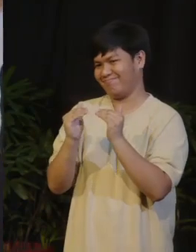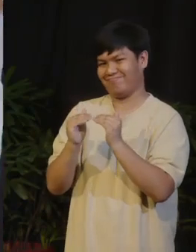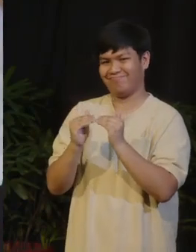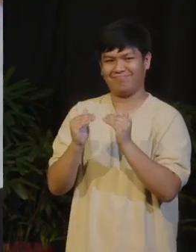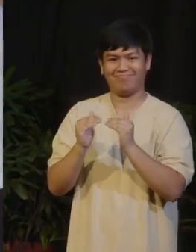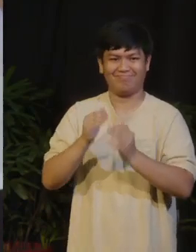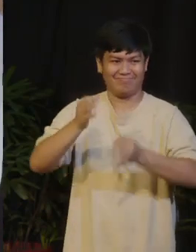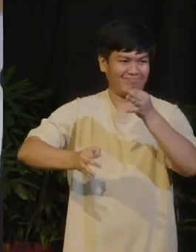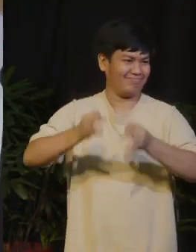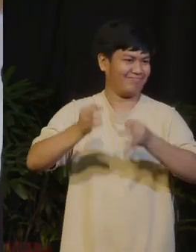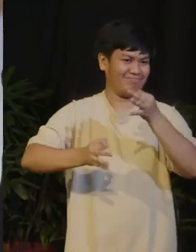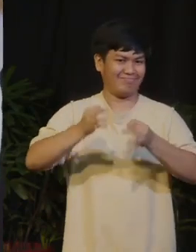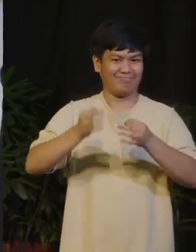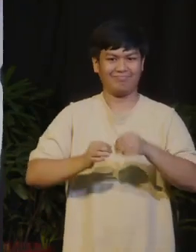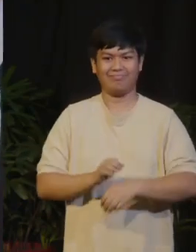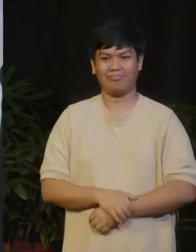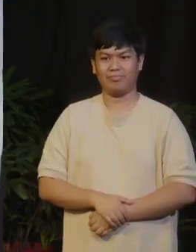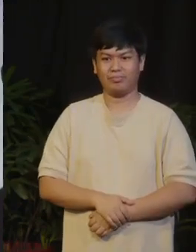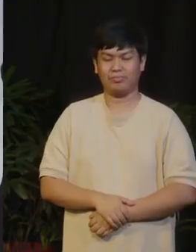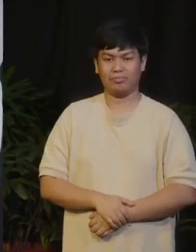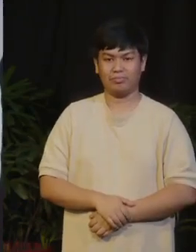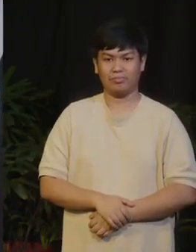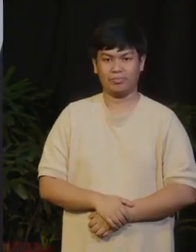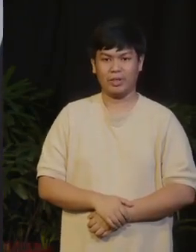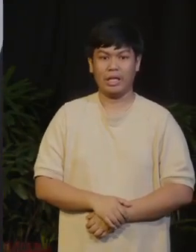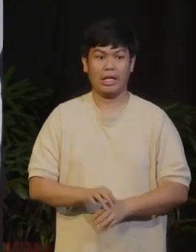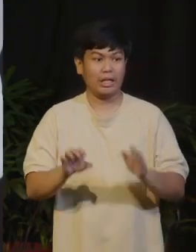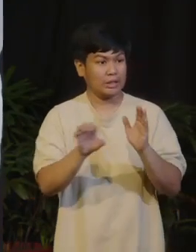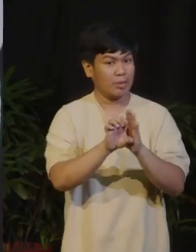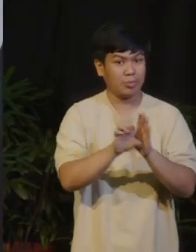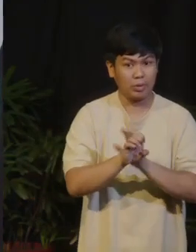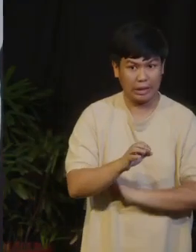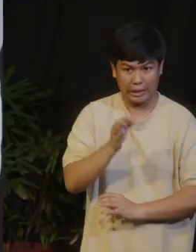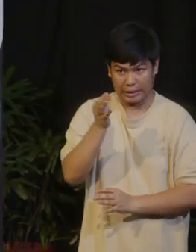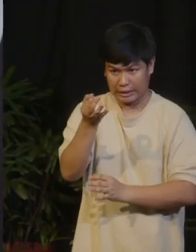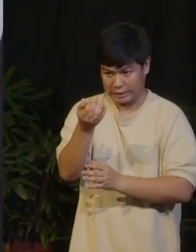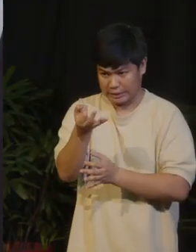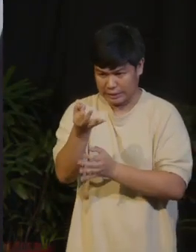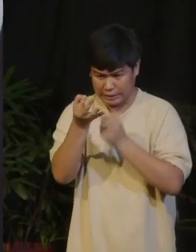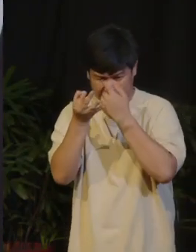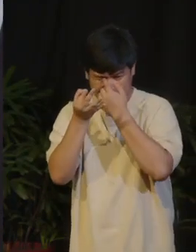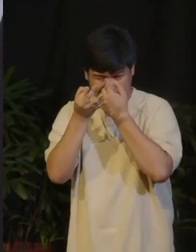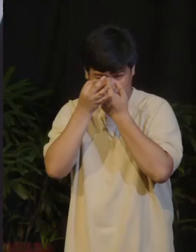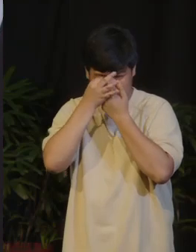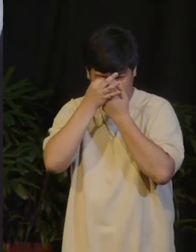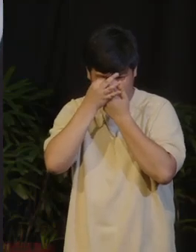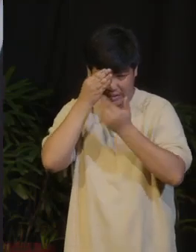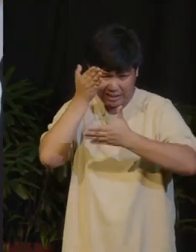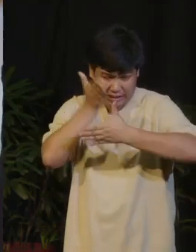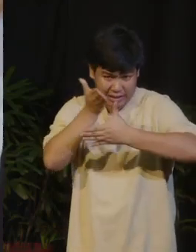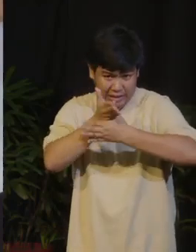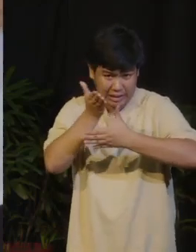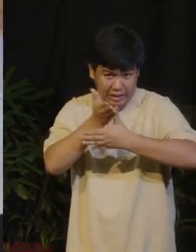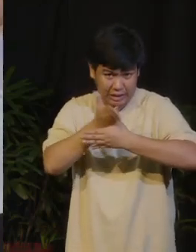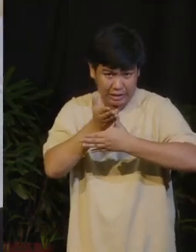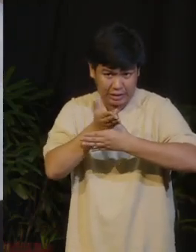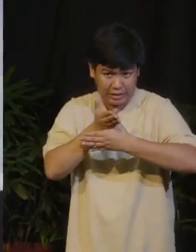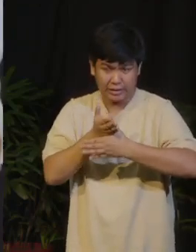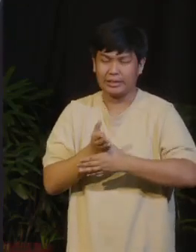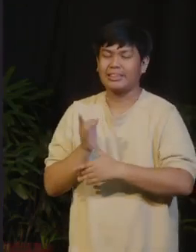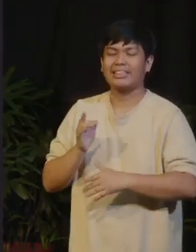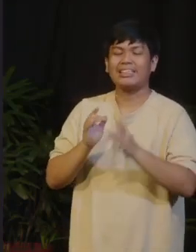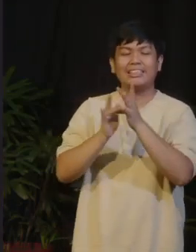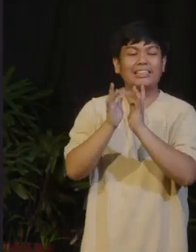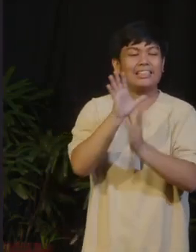to 42. Why do you see the speck that is in your brother's eye but do not notice the log that is in your own eye? Parang nagpapatawa